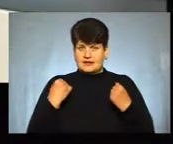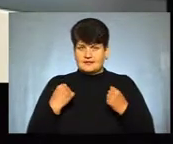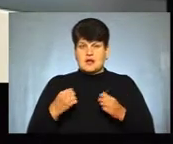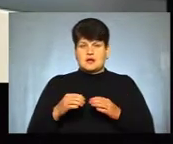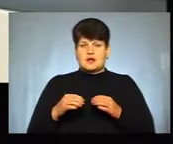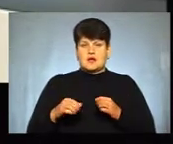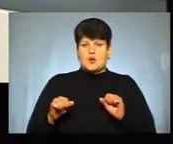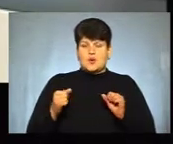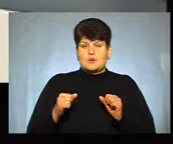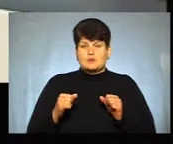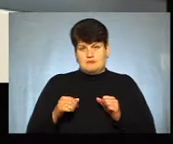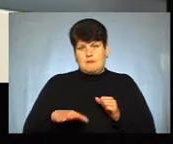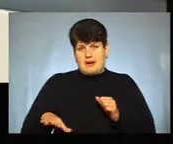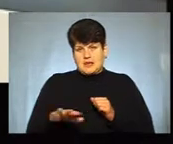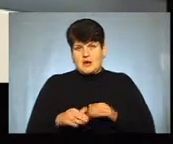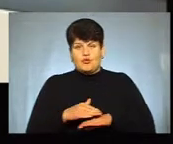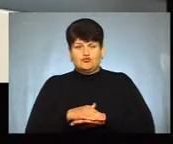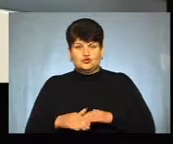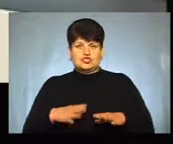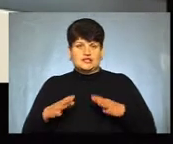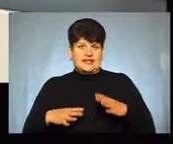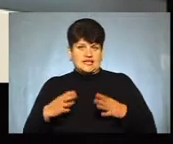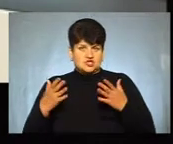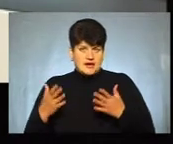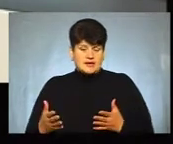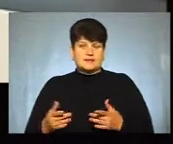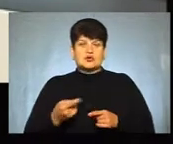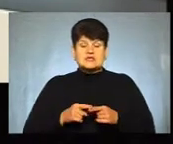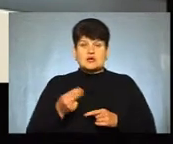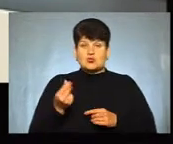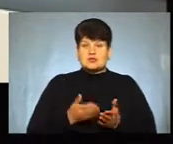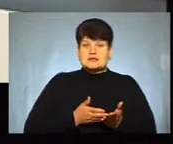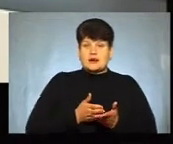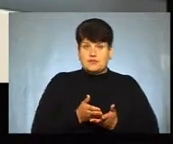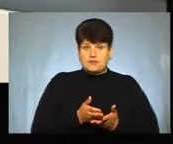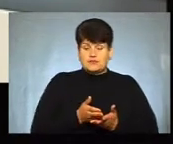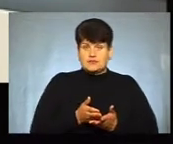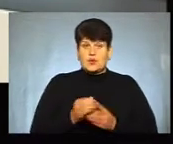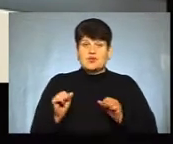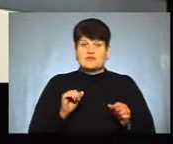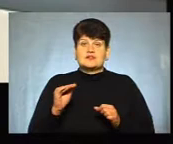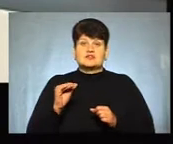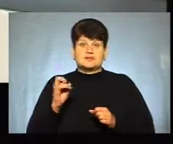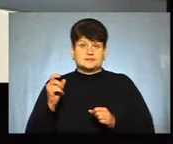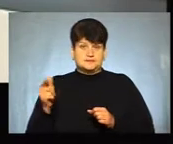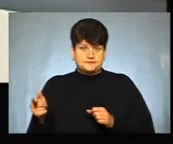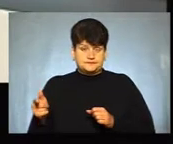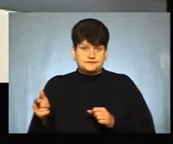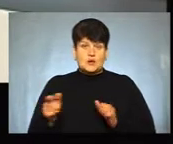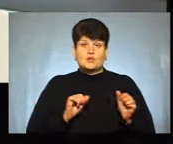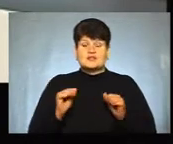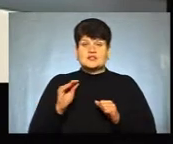або вуличні тренажери на території прибудинкових, то ці кошти підуть на управління житлово-комунального господарства. Тобто